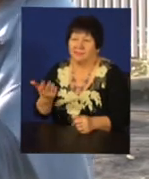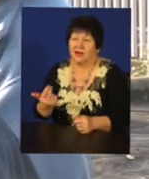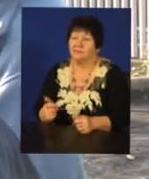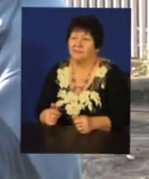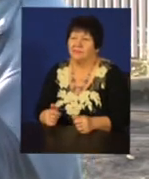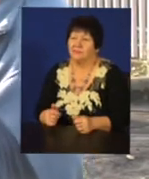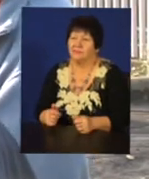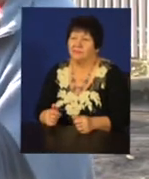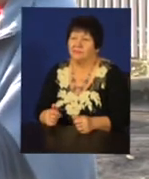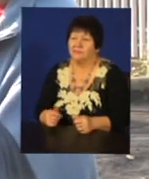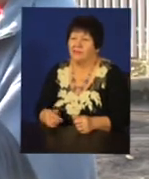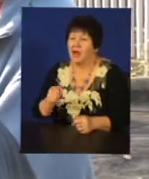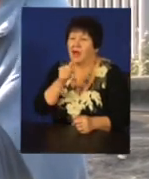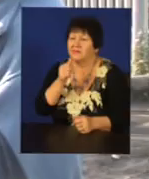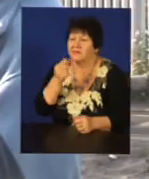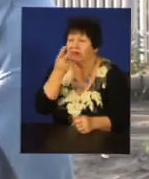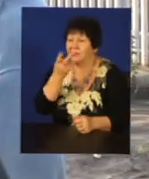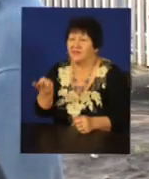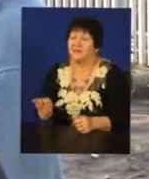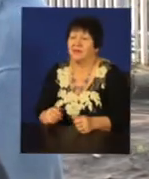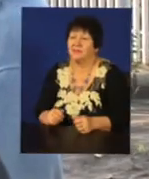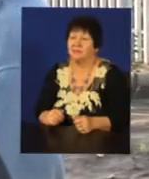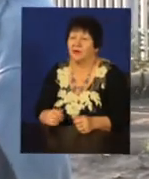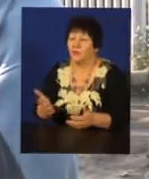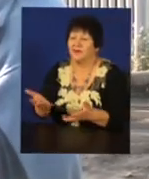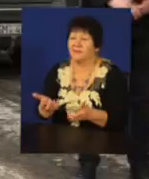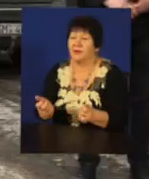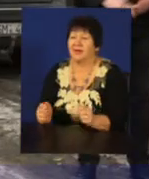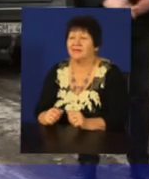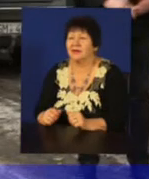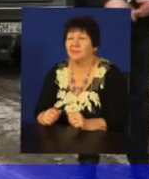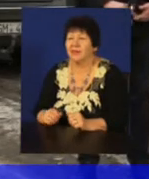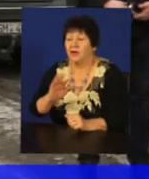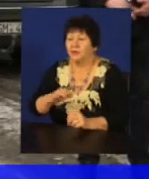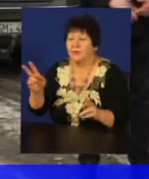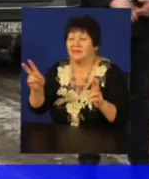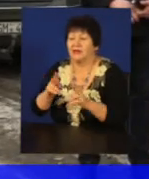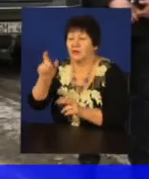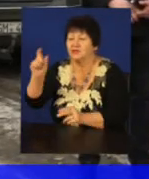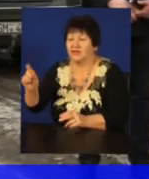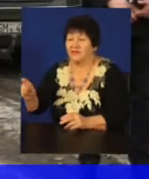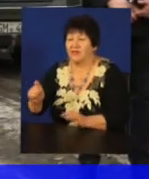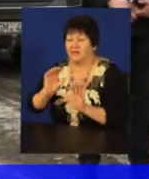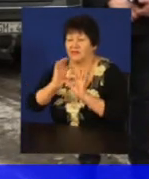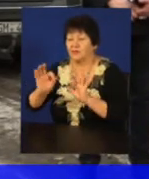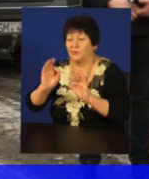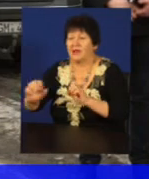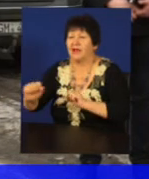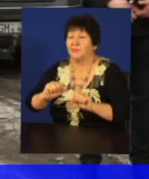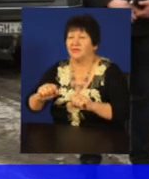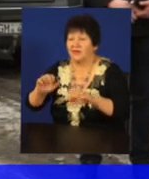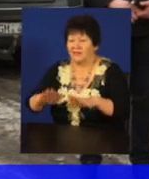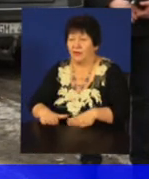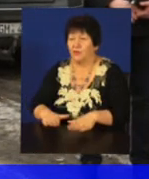Da. Nu, să încercăm, să vedem cum să prânească. După întâlniri cu cetățenii și consultări, administrația